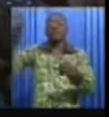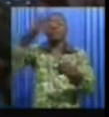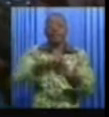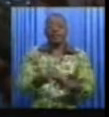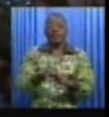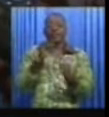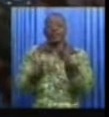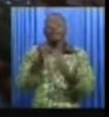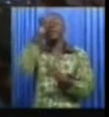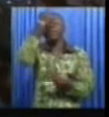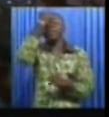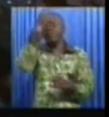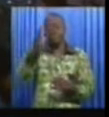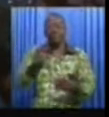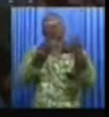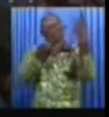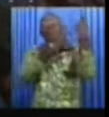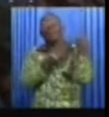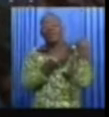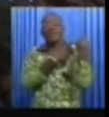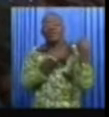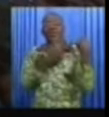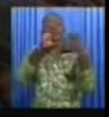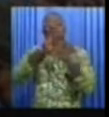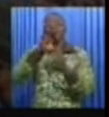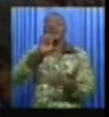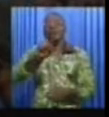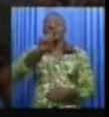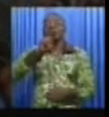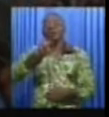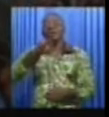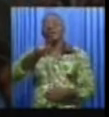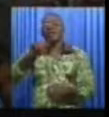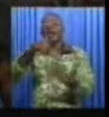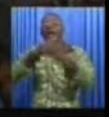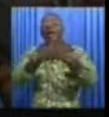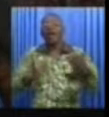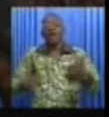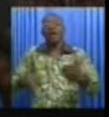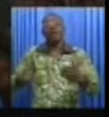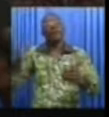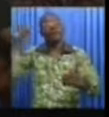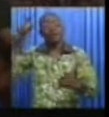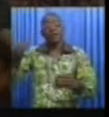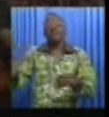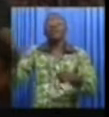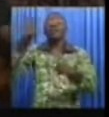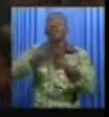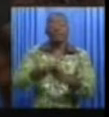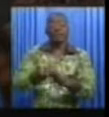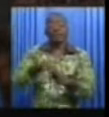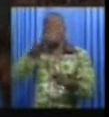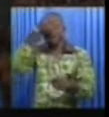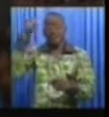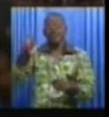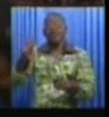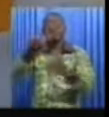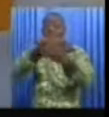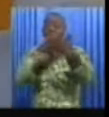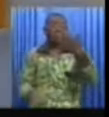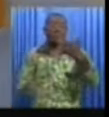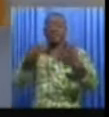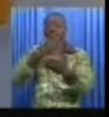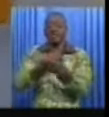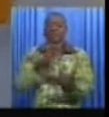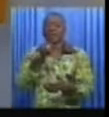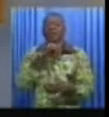avait compris la portée du Sénat avant les élections municipales, peut-être que les listes ne seraient pas ce qu'on a présenté.